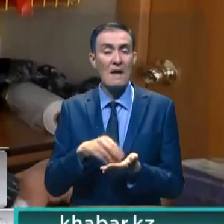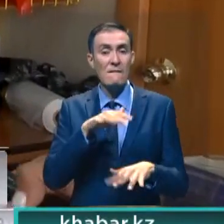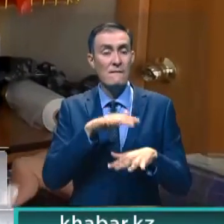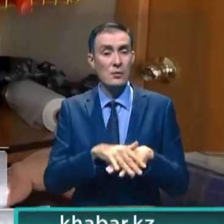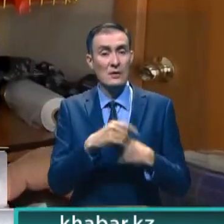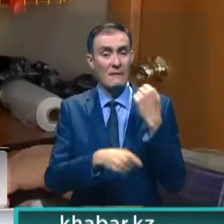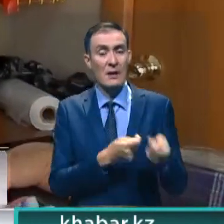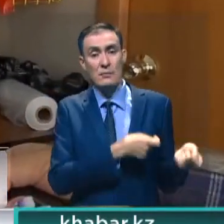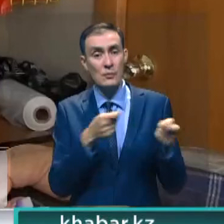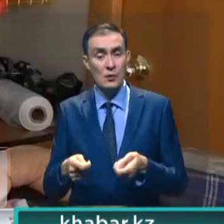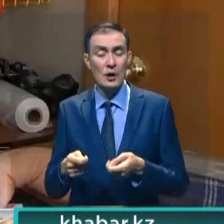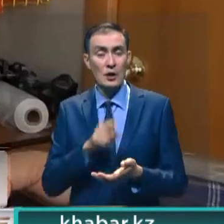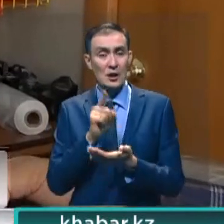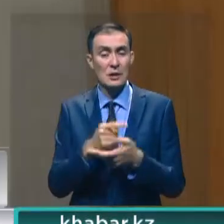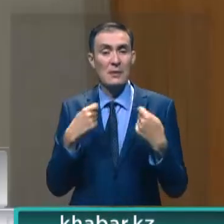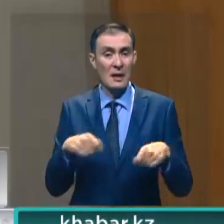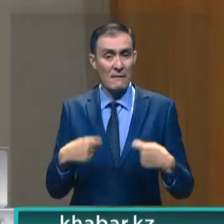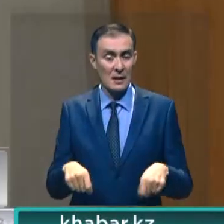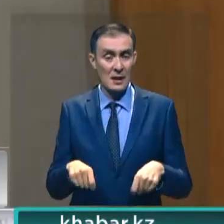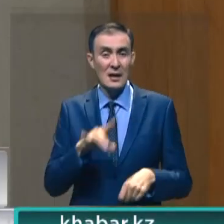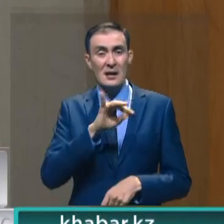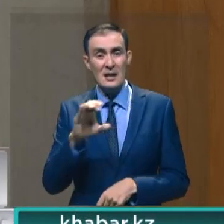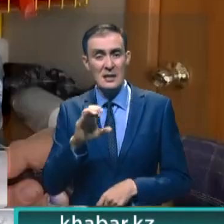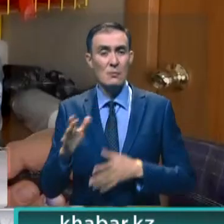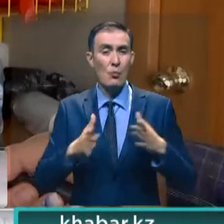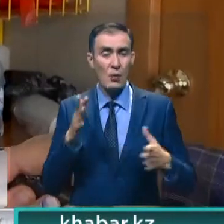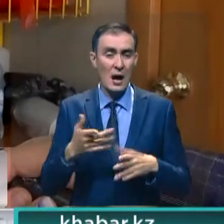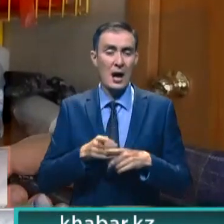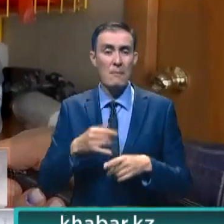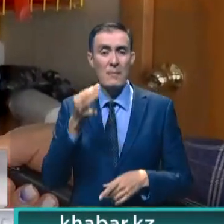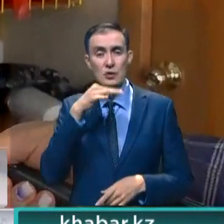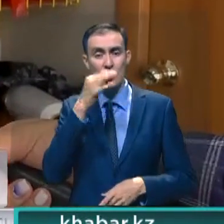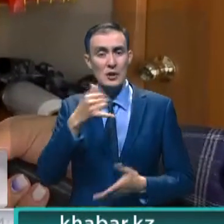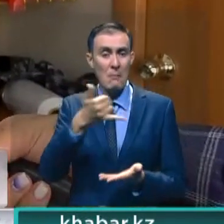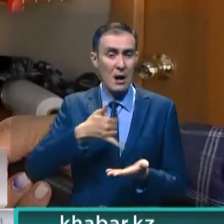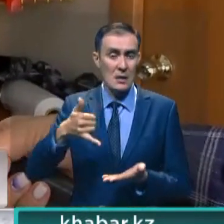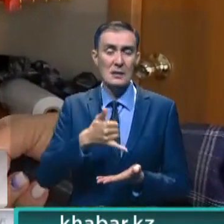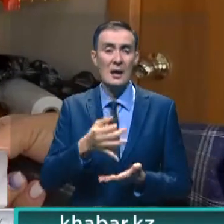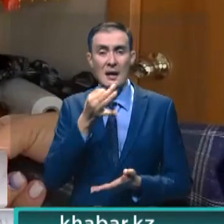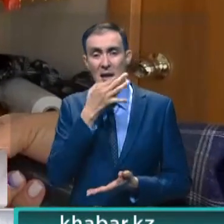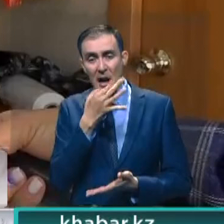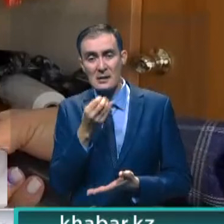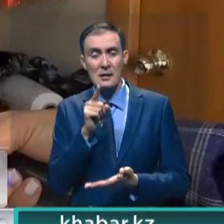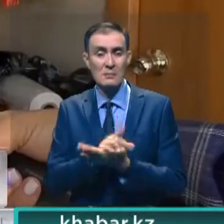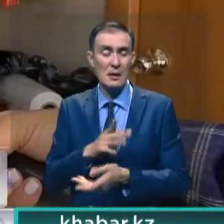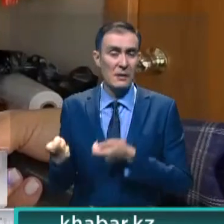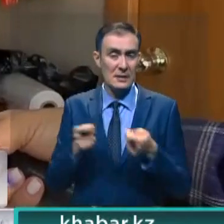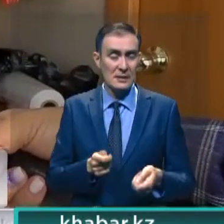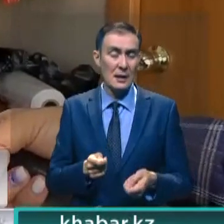мы, получается, тоже должны продавать. Рис, мука, потом подсолнечное масло, яйца еще